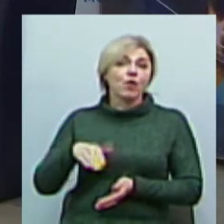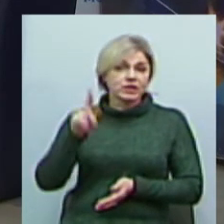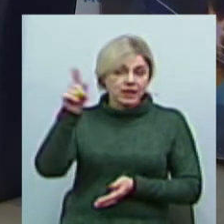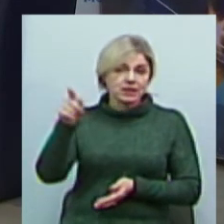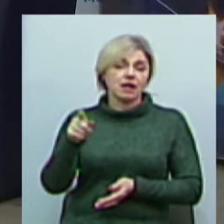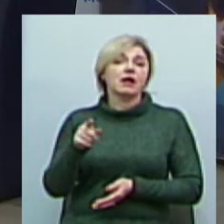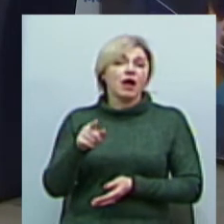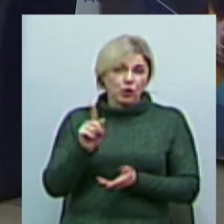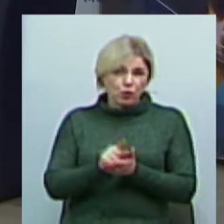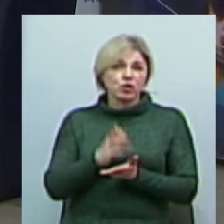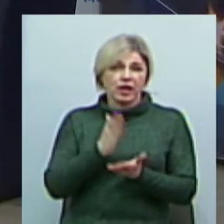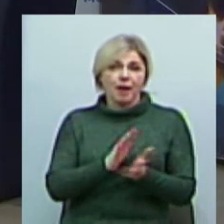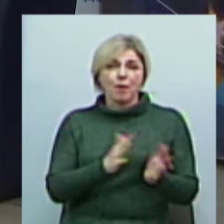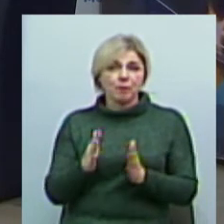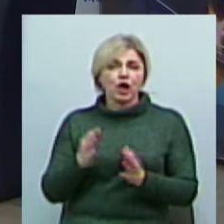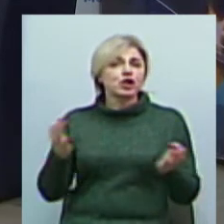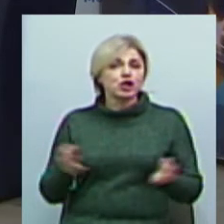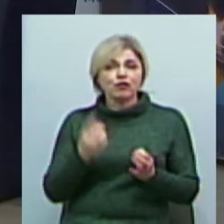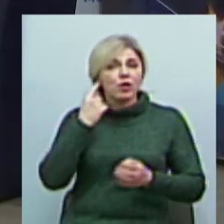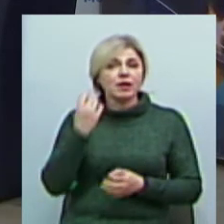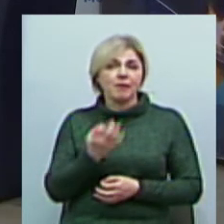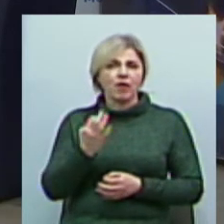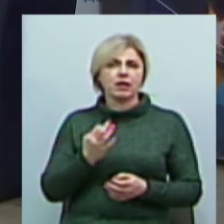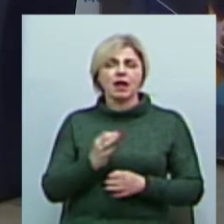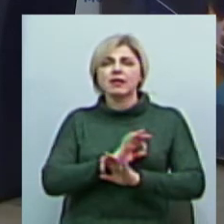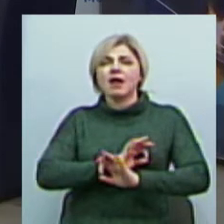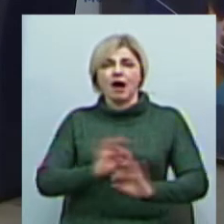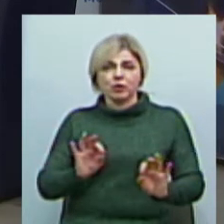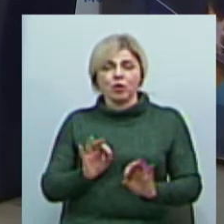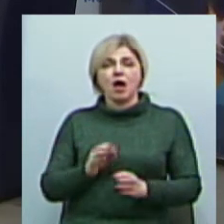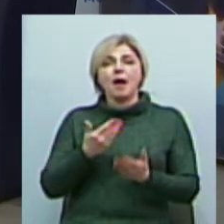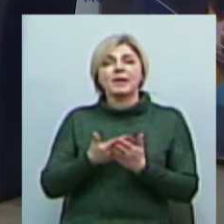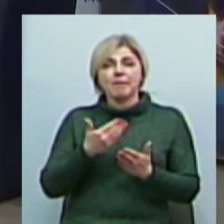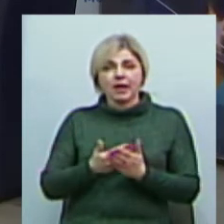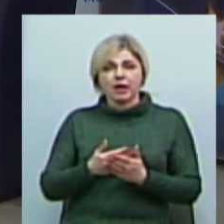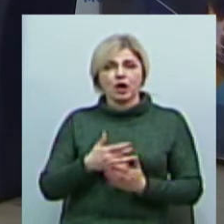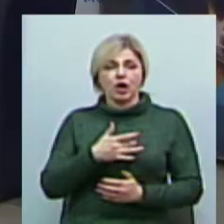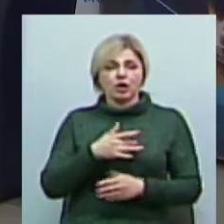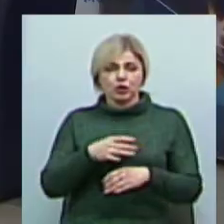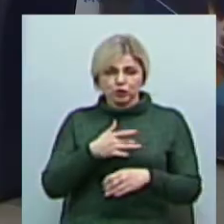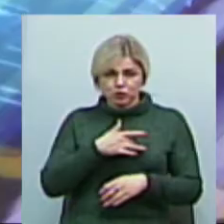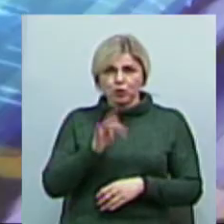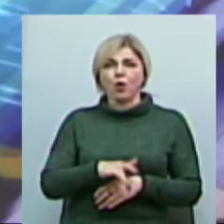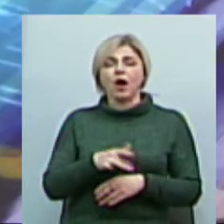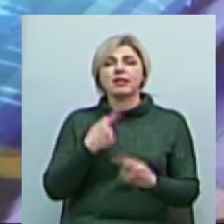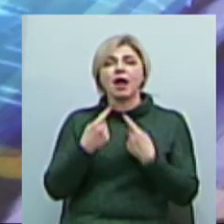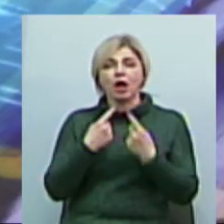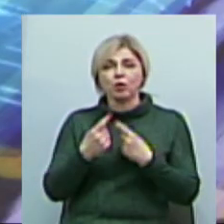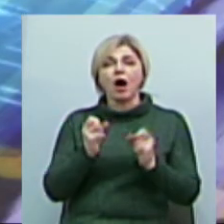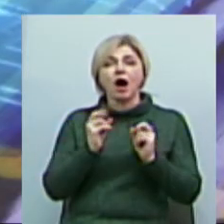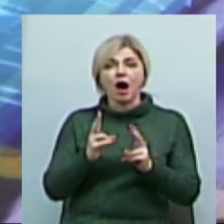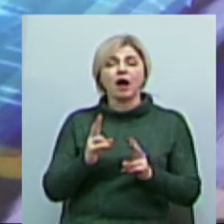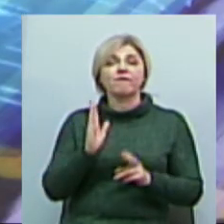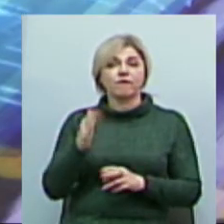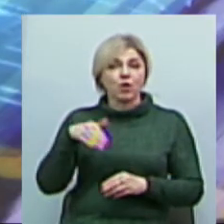ничего идеального, но опять же, пример этого самого жесткого конструктивного диалога, вот как происходит в Вознесенске, да,